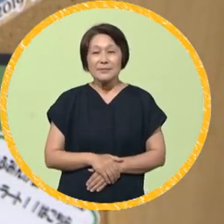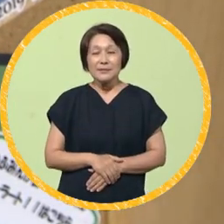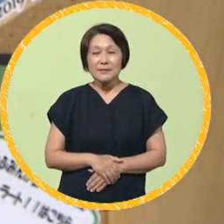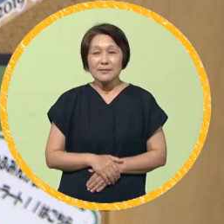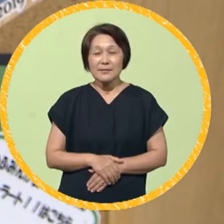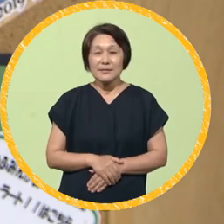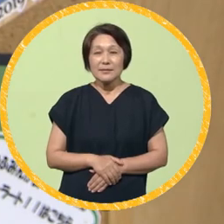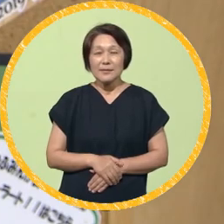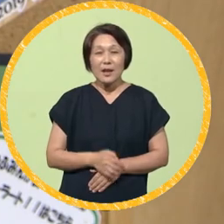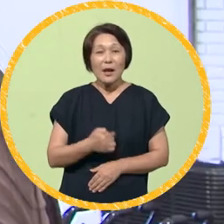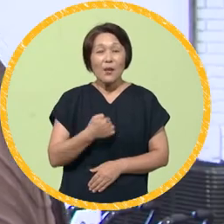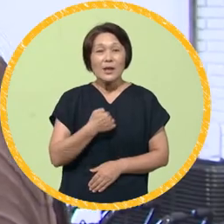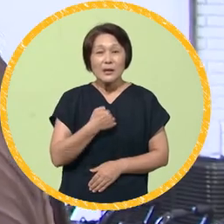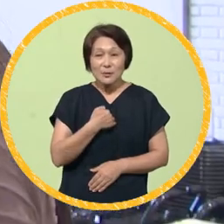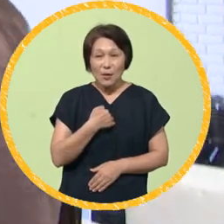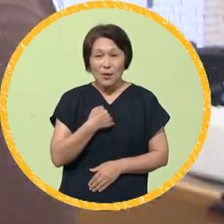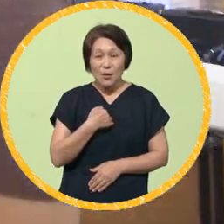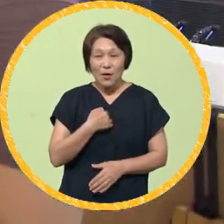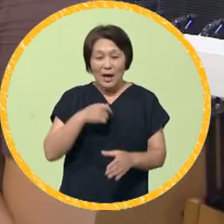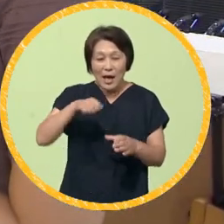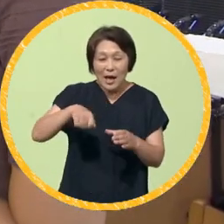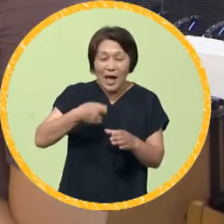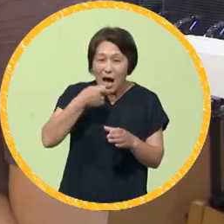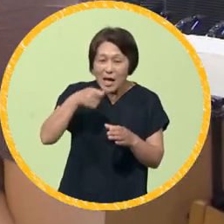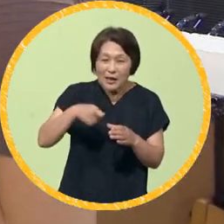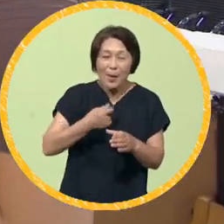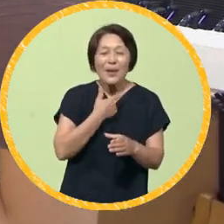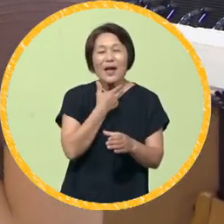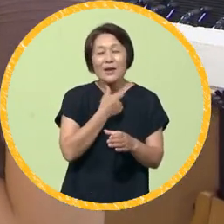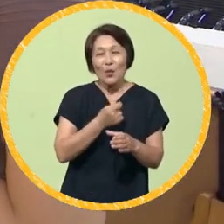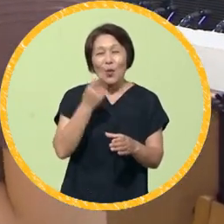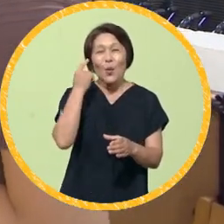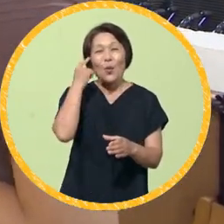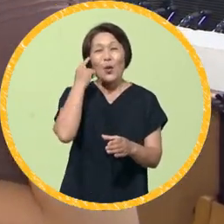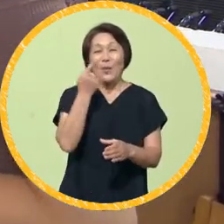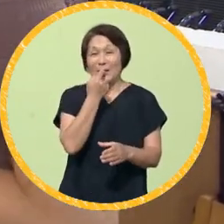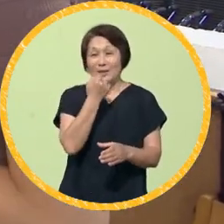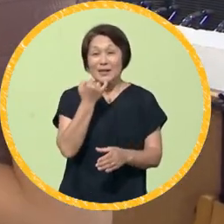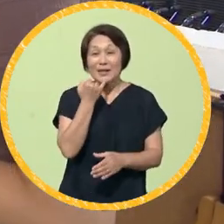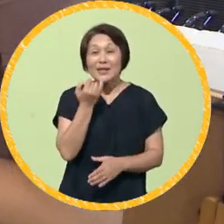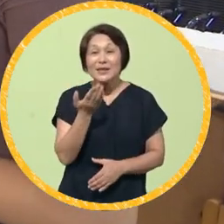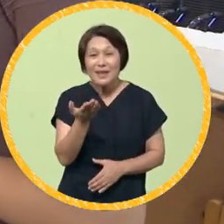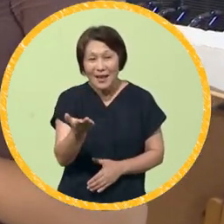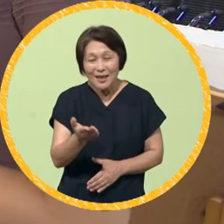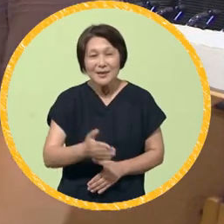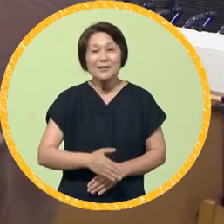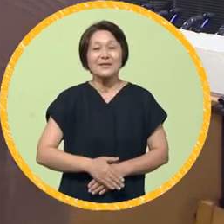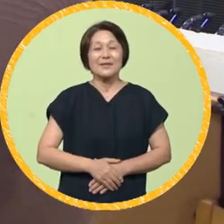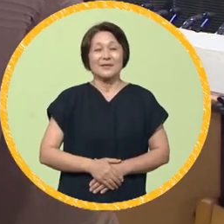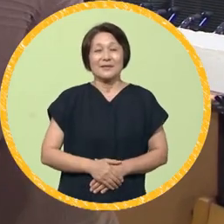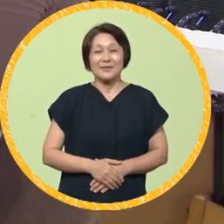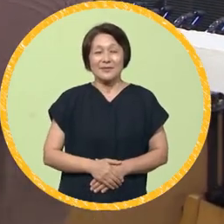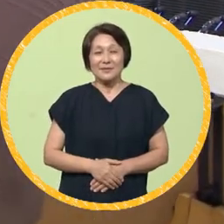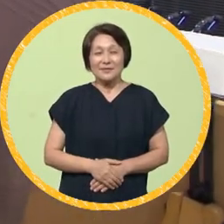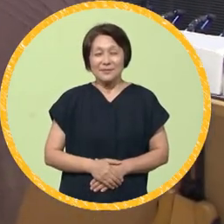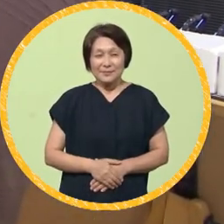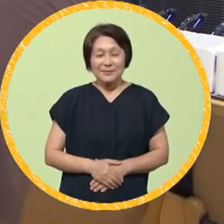私もよかったら食べたいなと思うんですけど、 はい、 いいですか。 はい、ご用意いたします。 ありがとうございます。